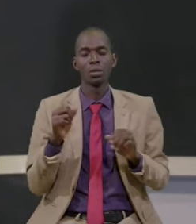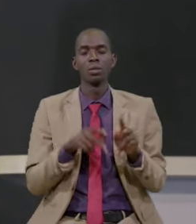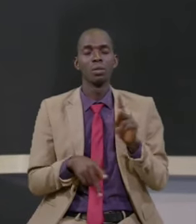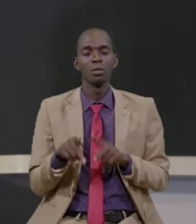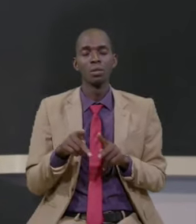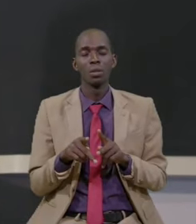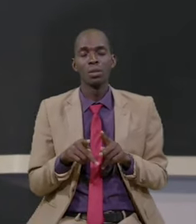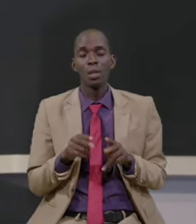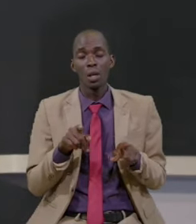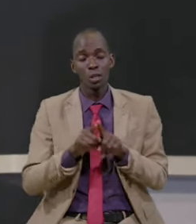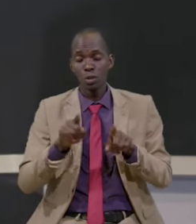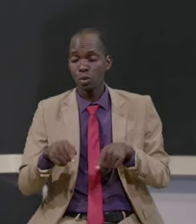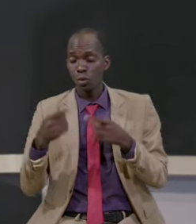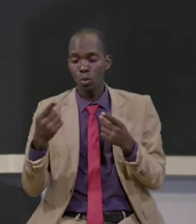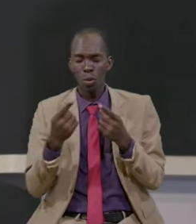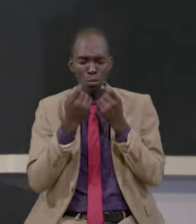vas, réveille.